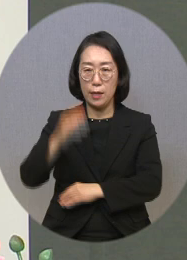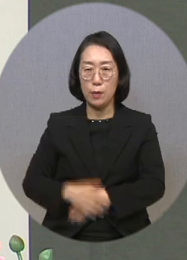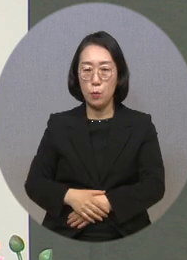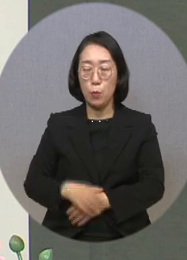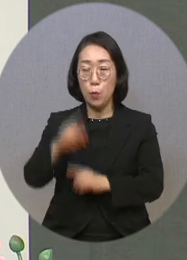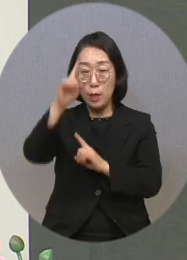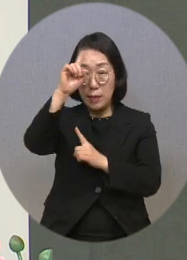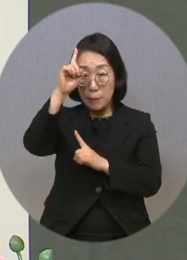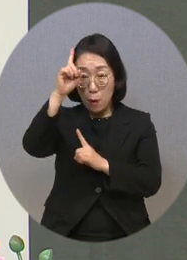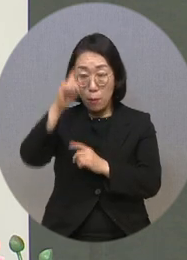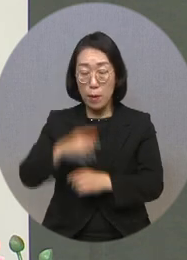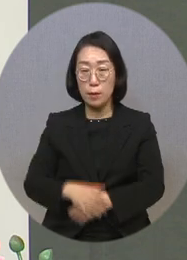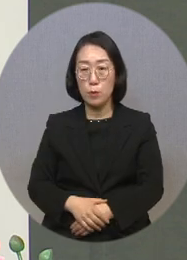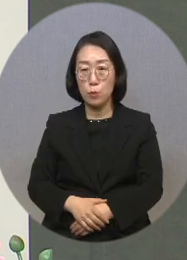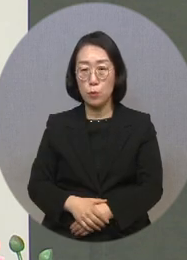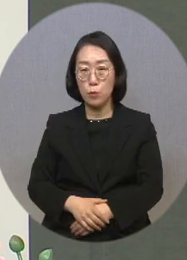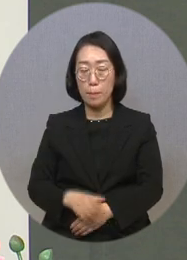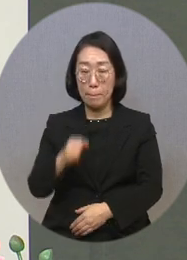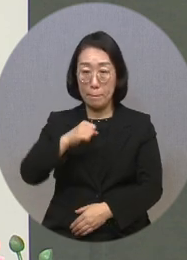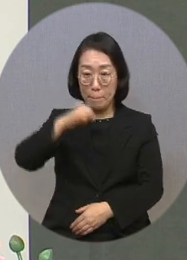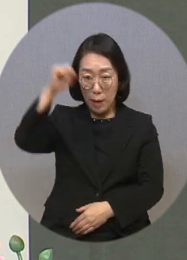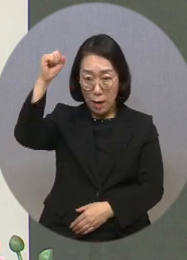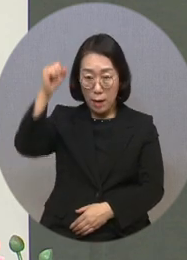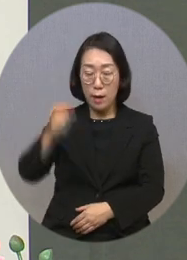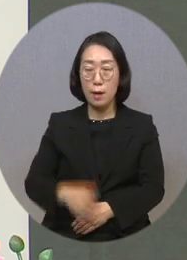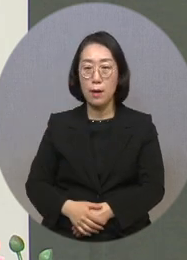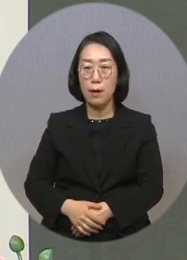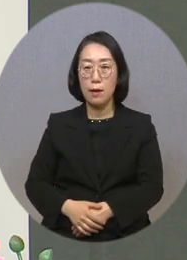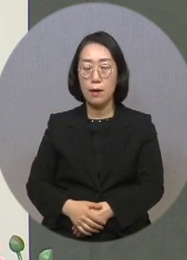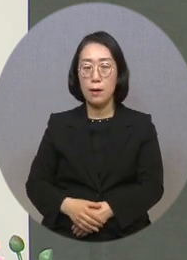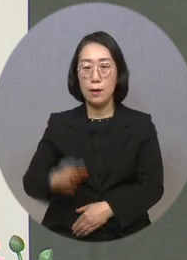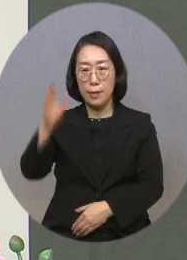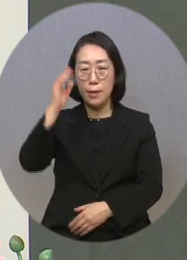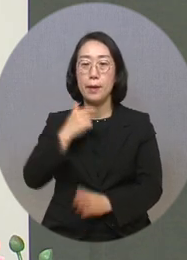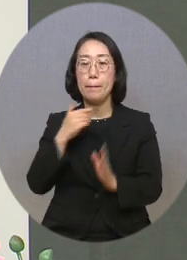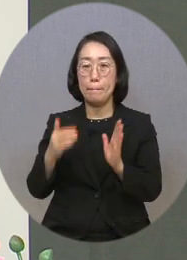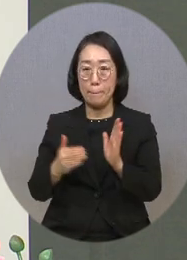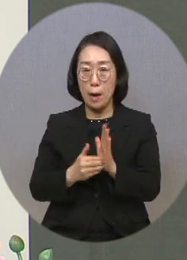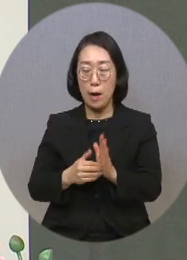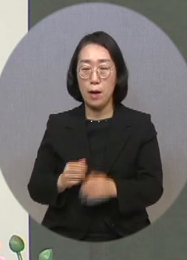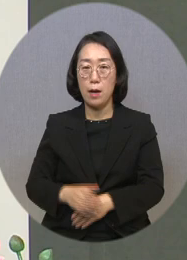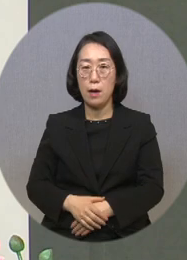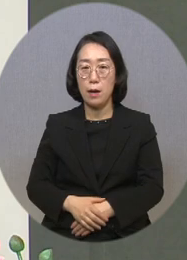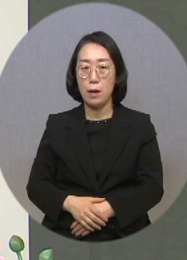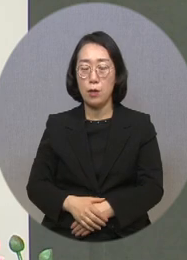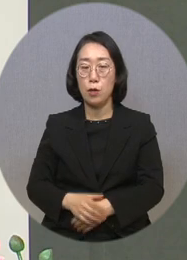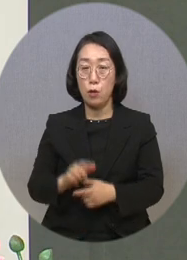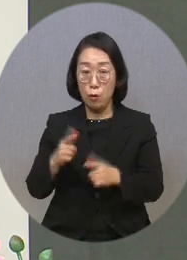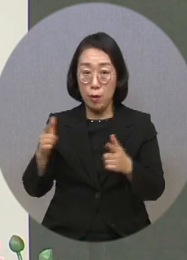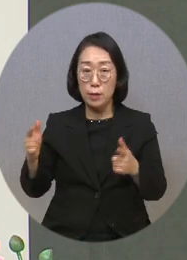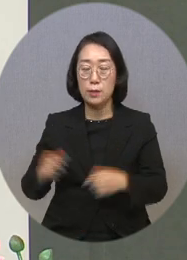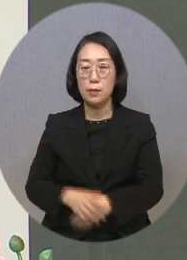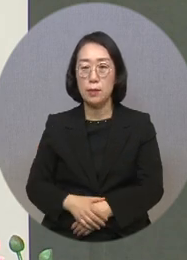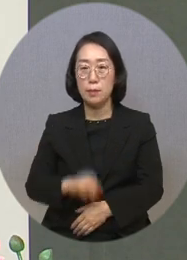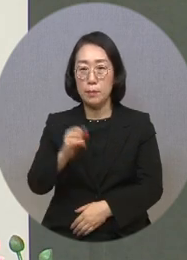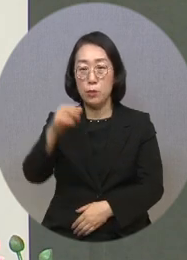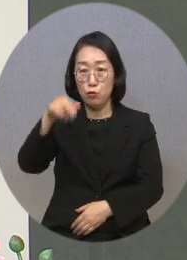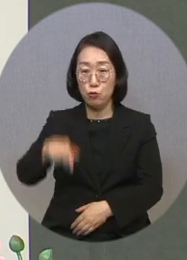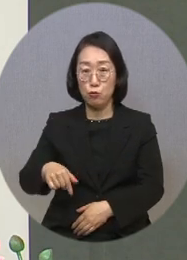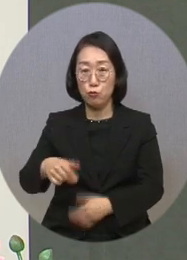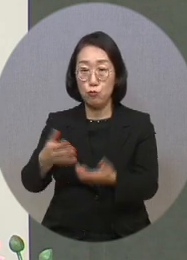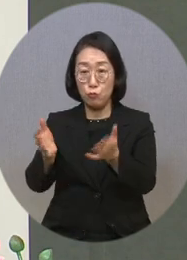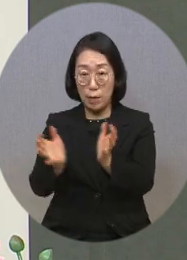이명박 대통령의 당선을 예언을 하셨고 네. 또 뭐 또 여러 가지